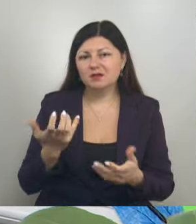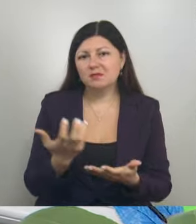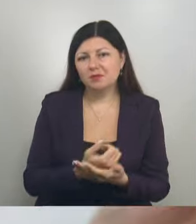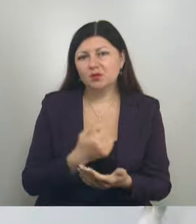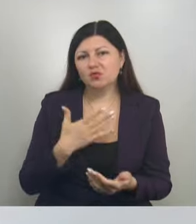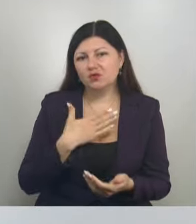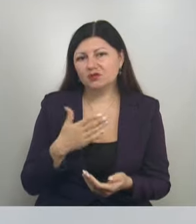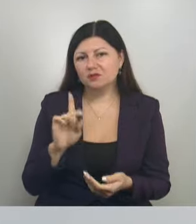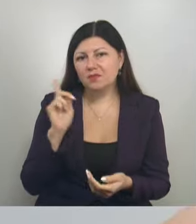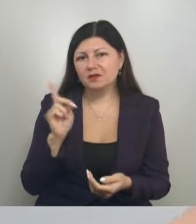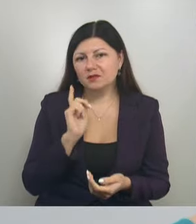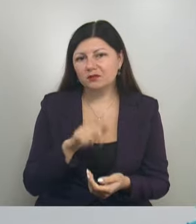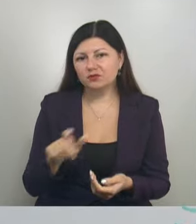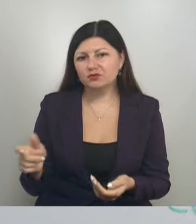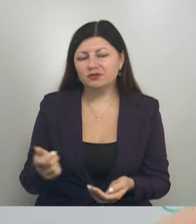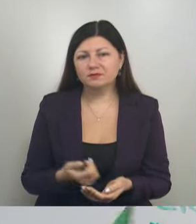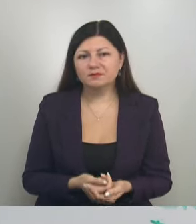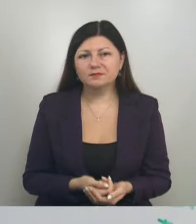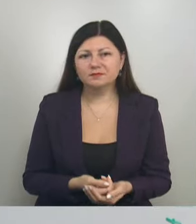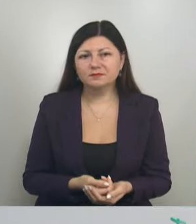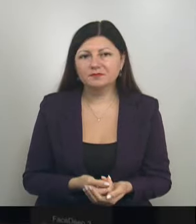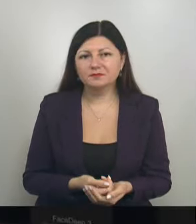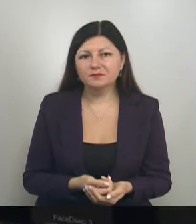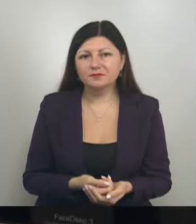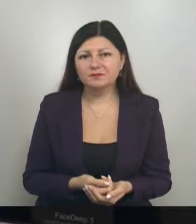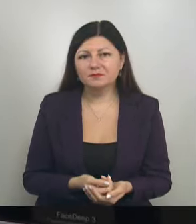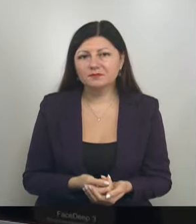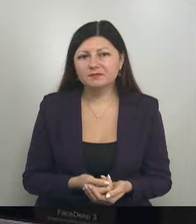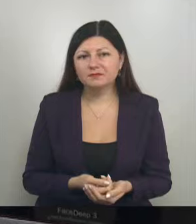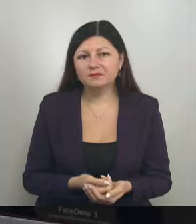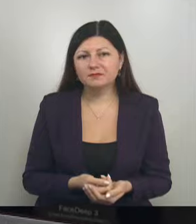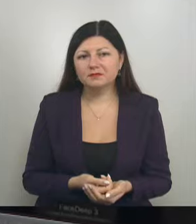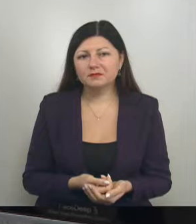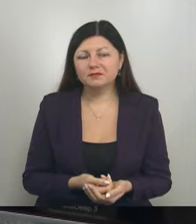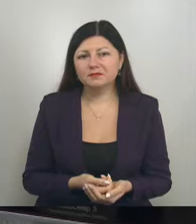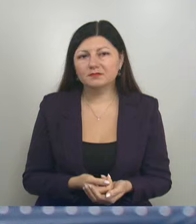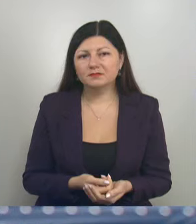нашей молодежи. Александра Харина, Валерий Ларьков. Программа «Такой день» на Мире Белогорье.